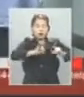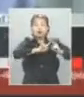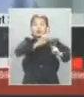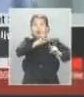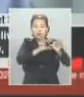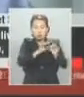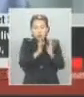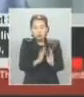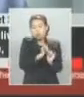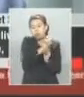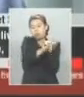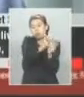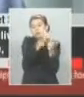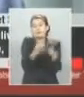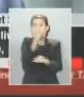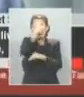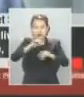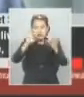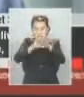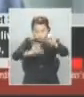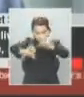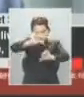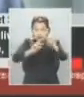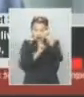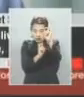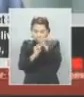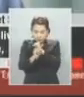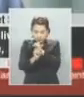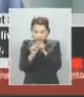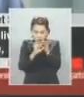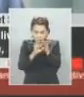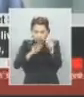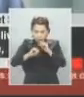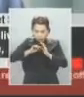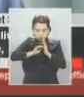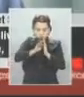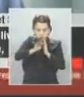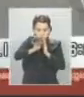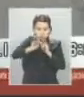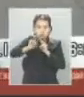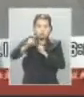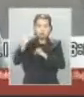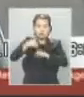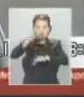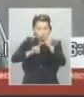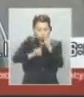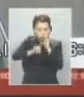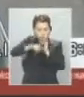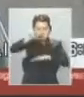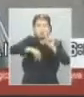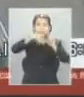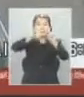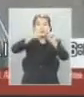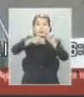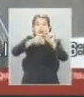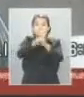สารกัมมันตรังสีที่ตรวจวัดได้ในห้องควบคุมของโรงงานพุ่งสูงกว่าปกติถึง 1,000 เท่า The